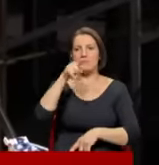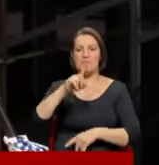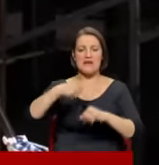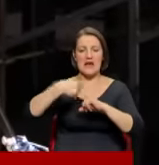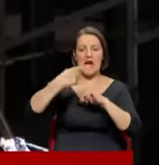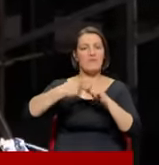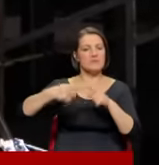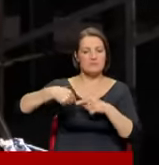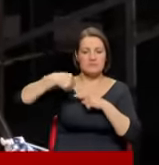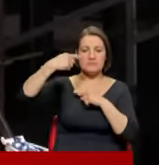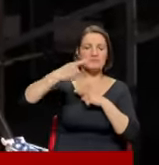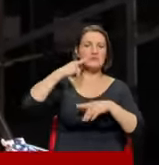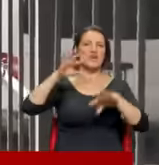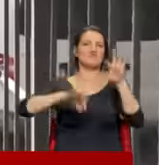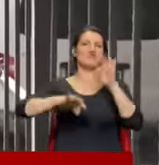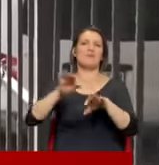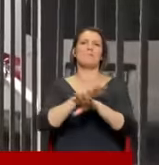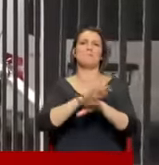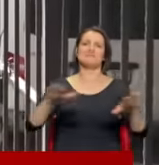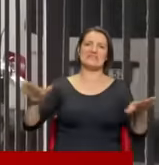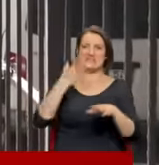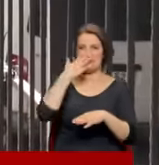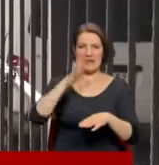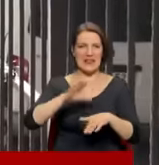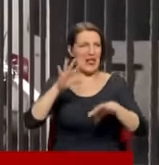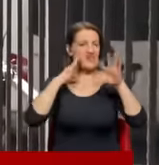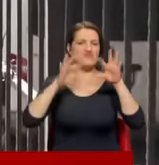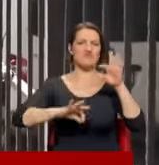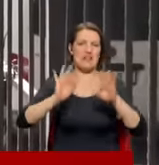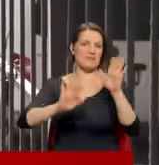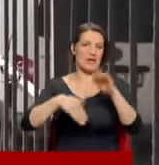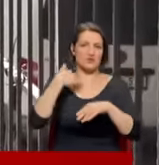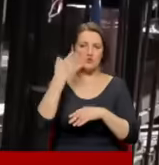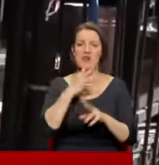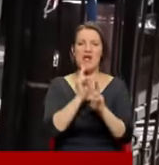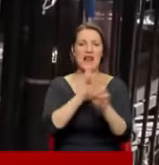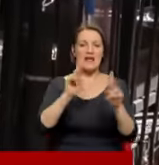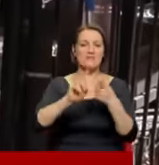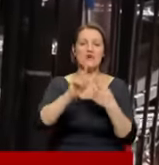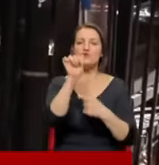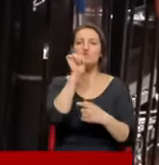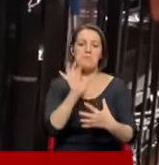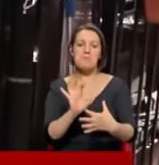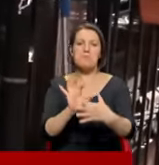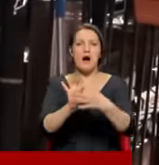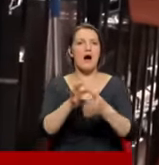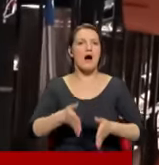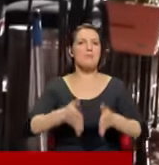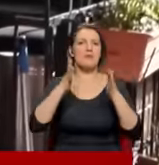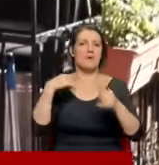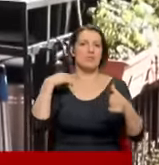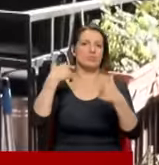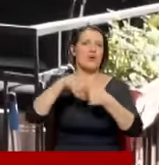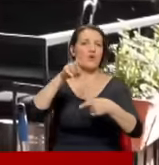hafta boyunca incelemenin tamamlanmasını bekledi. İncelemenin ardından elektrik ve suyu bağlanan apartmanda